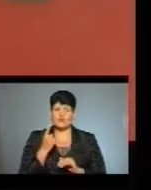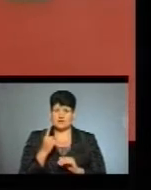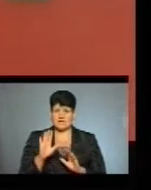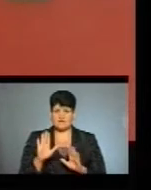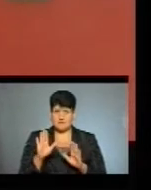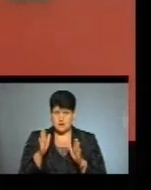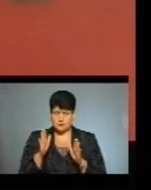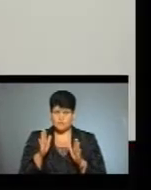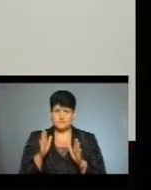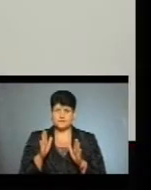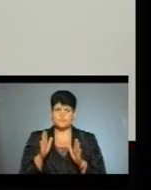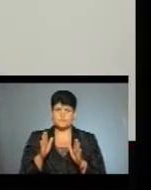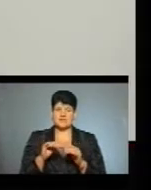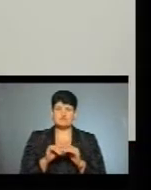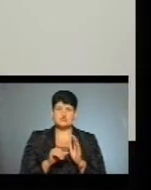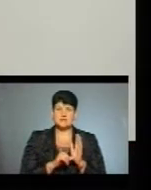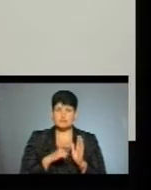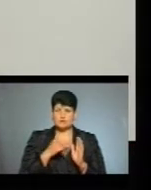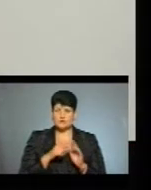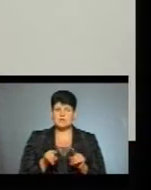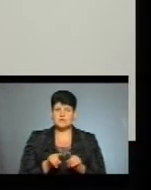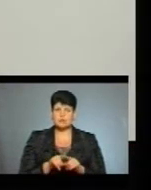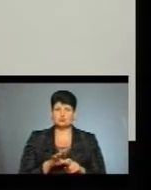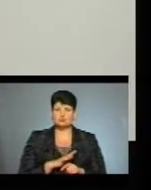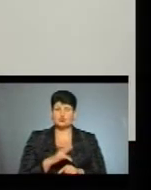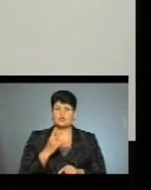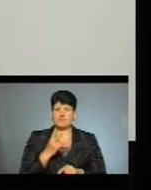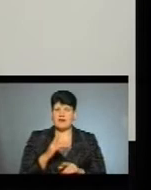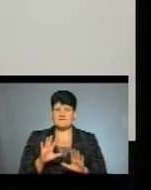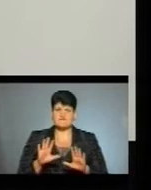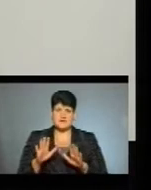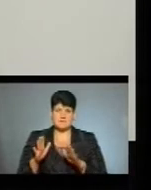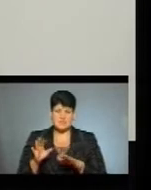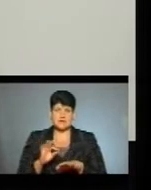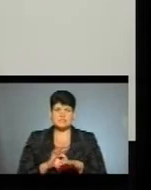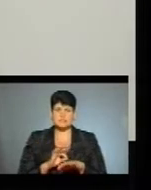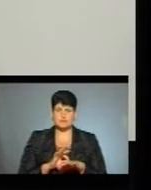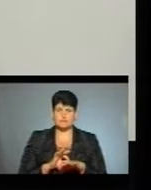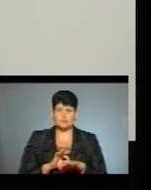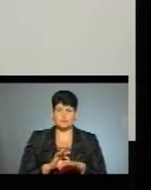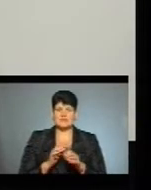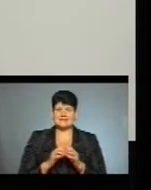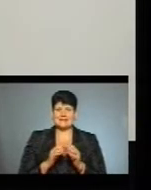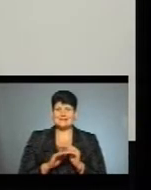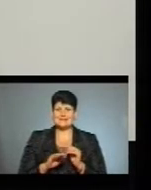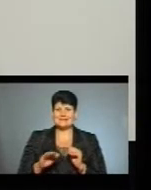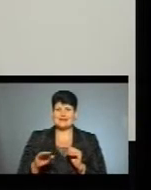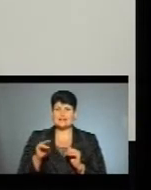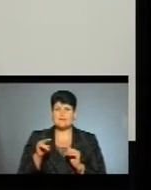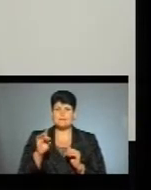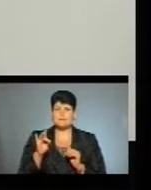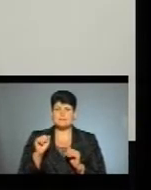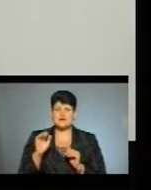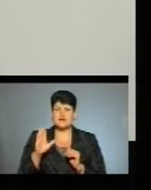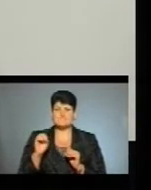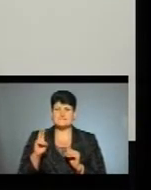випадок, і в 16-му році теж було два випадки захворювання серед дітей на правець. Це діти були